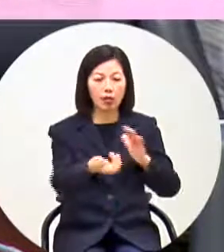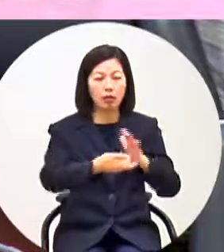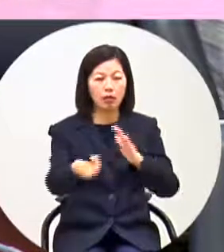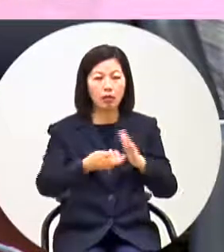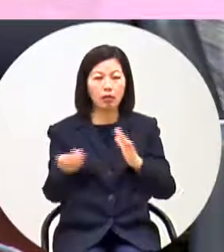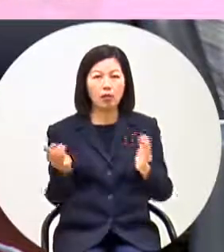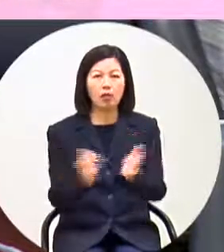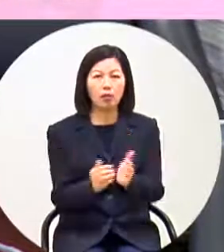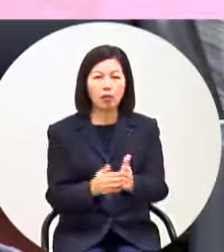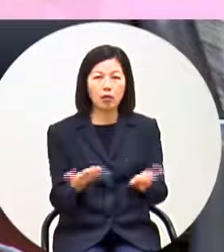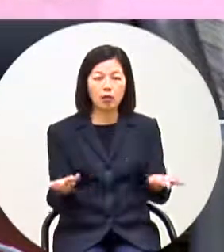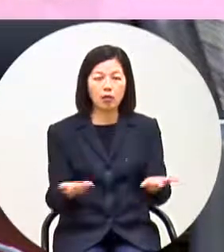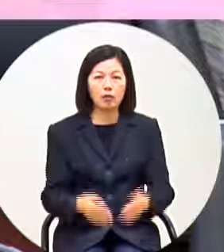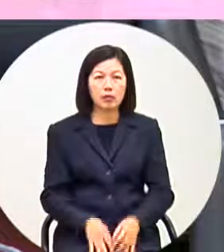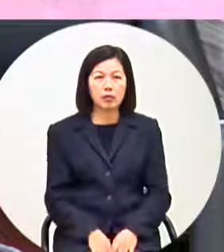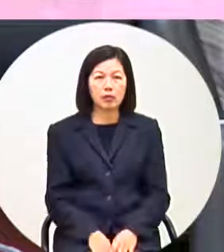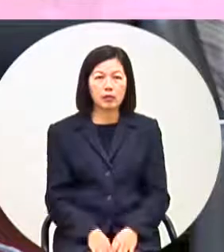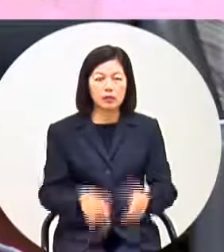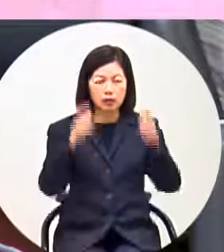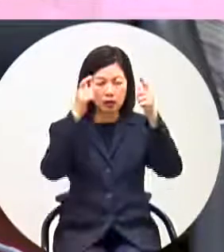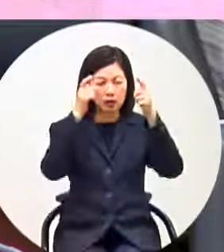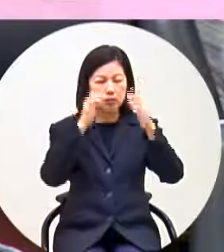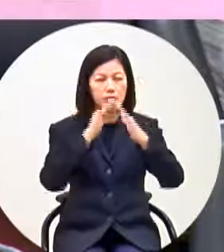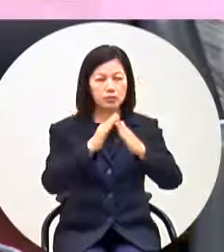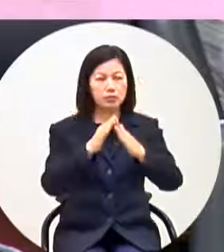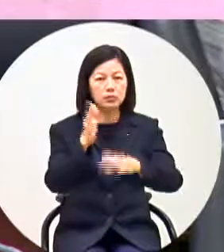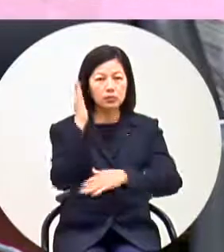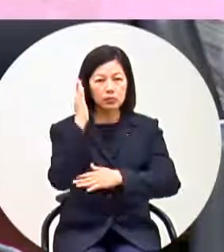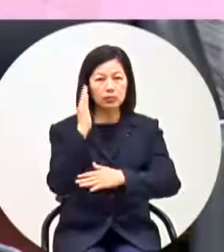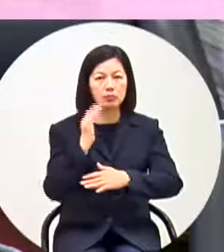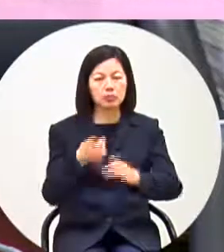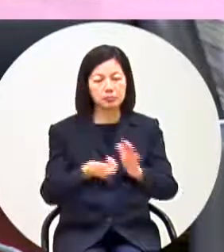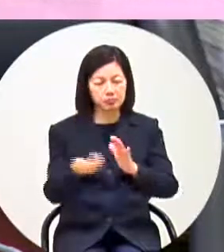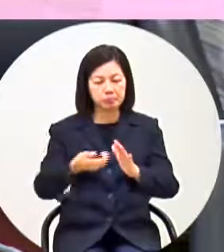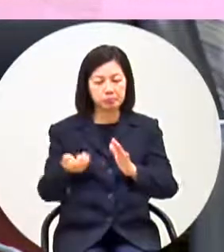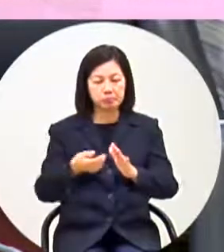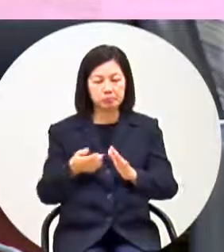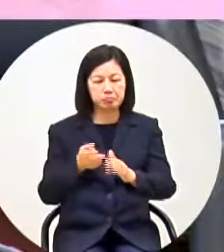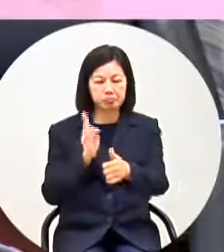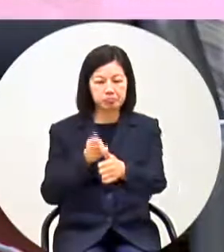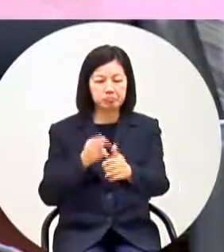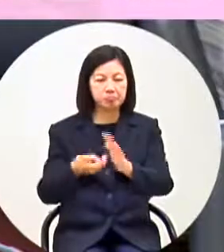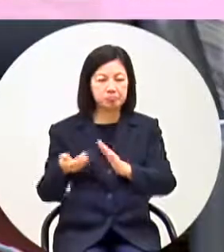高雄市政府这里迁移了哈、哦。那有一个短评呐哈，